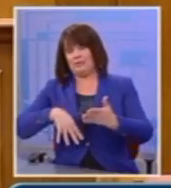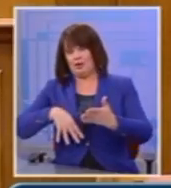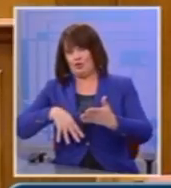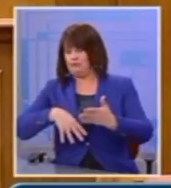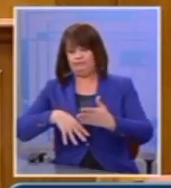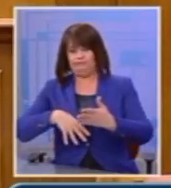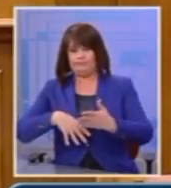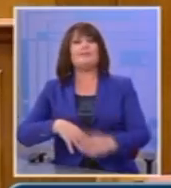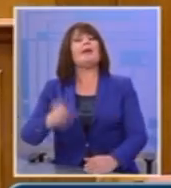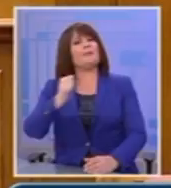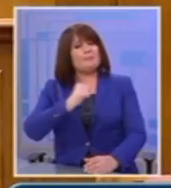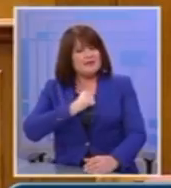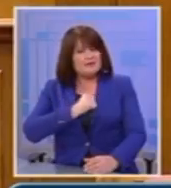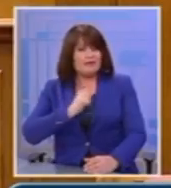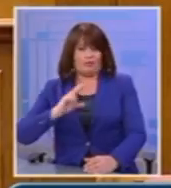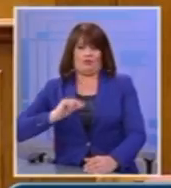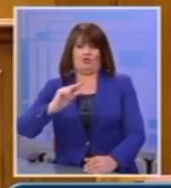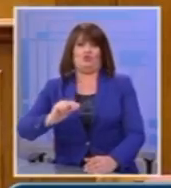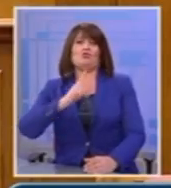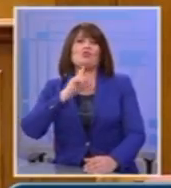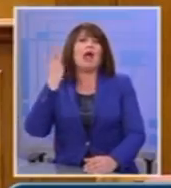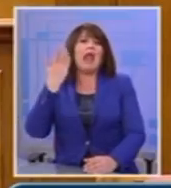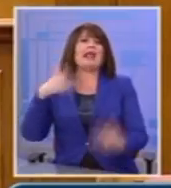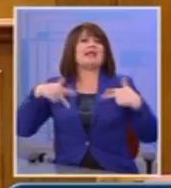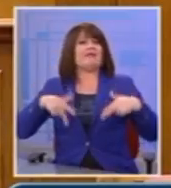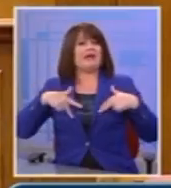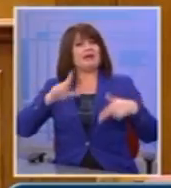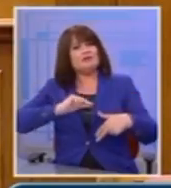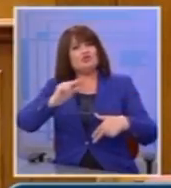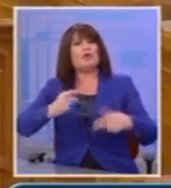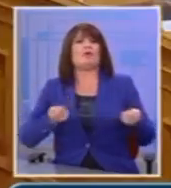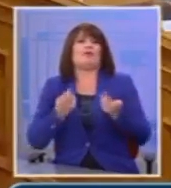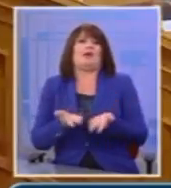Και πιστεύω ότι το ίδιο θα έκανε όποιος άλλος ήταν στη θέση μας.